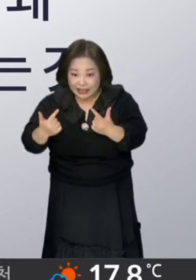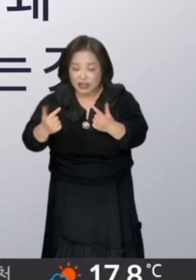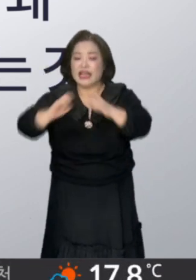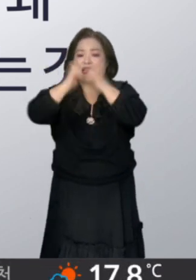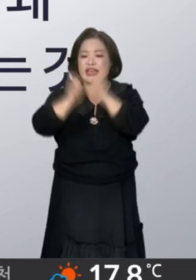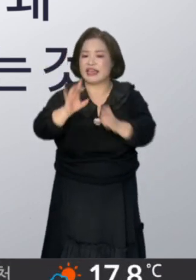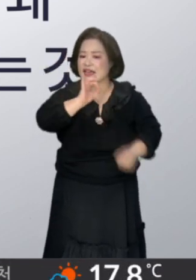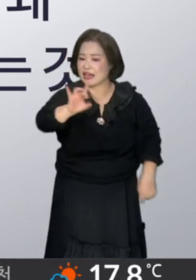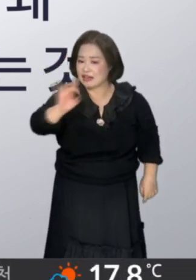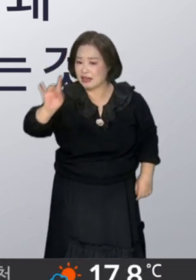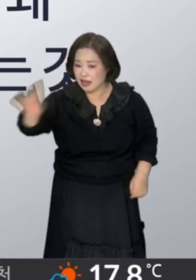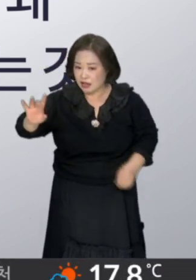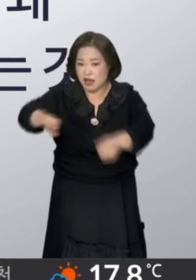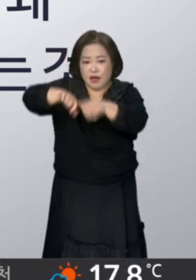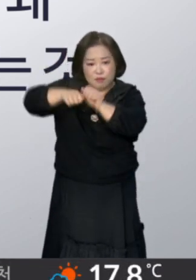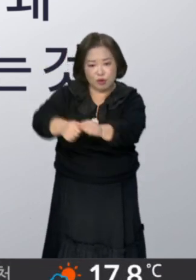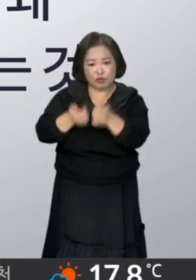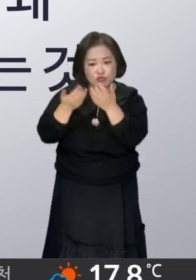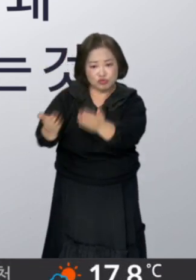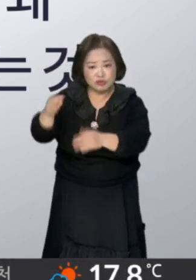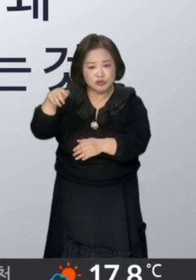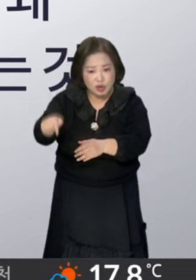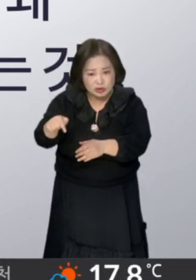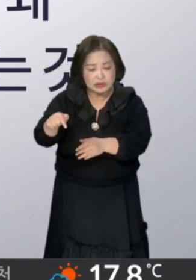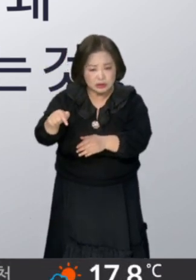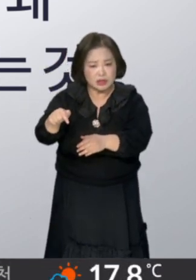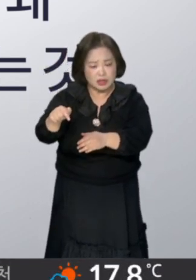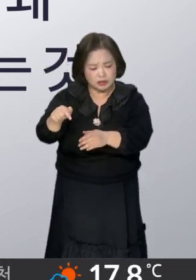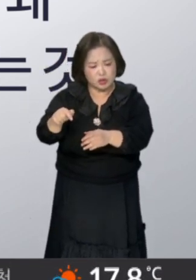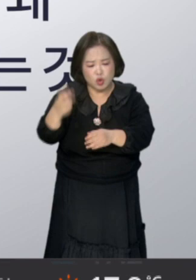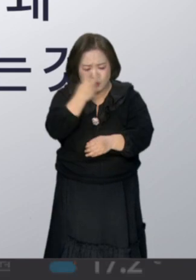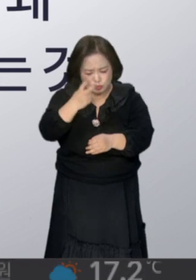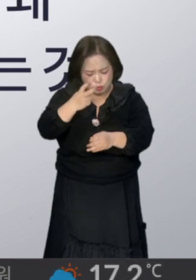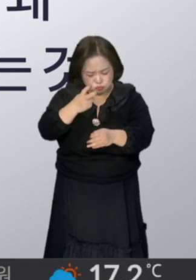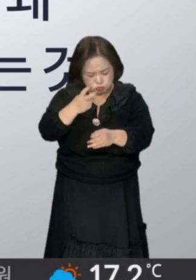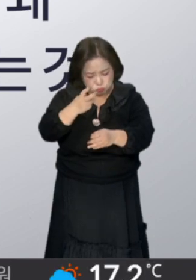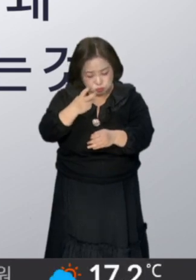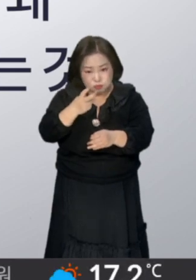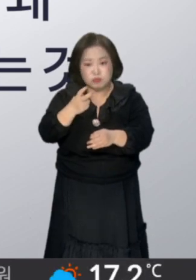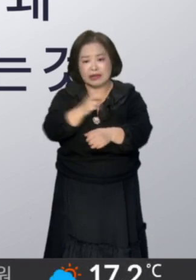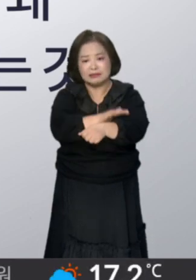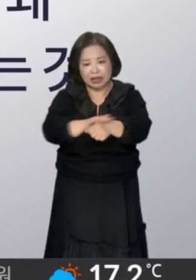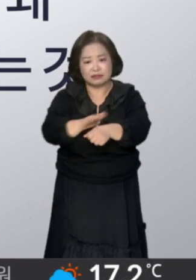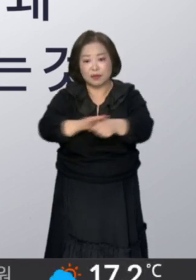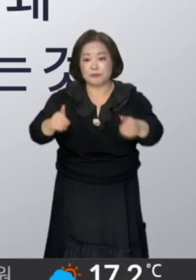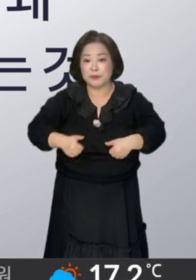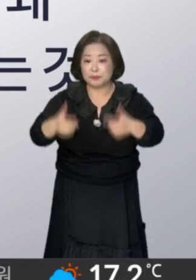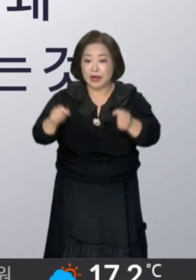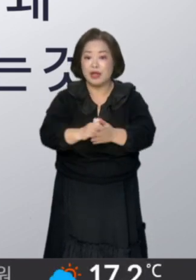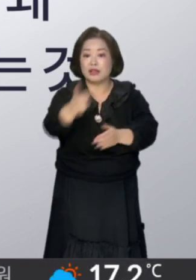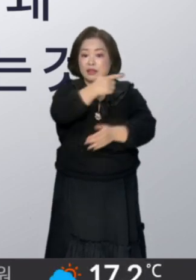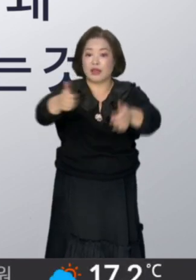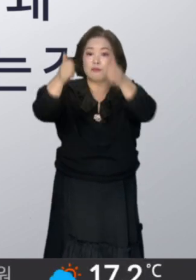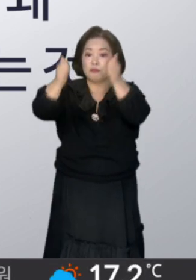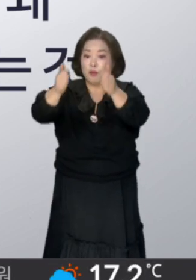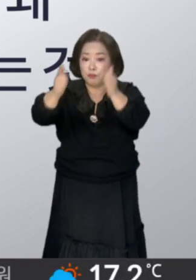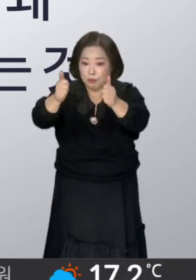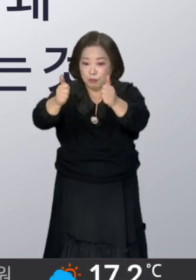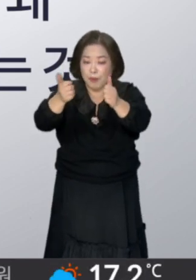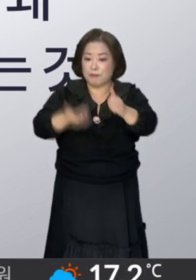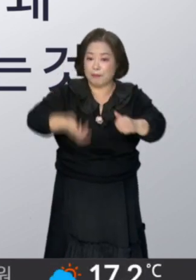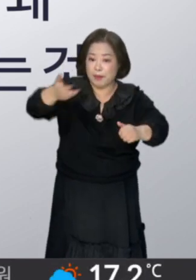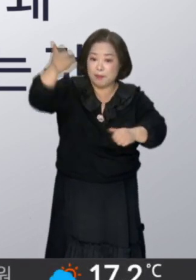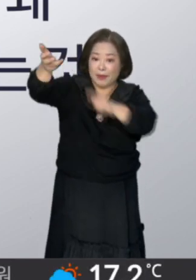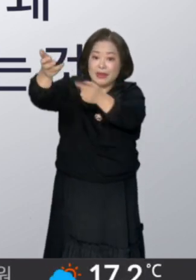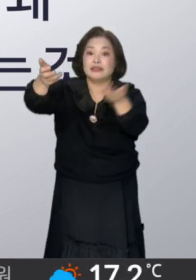개개인에게 형사 책임을 묻는 것에는 신중해야 한다고 지적했습니다. 검찰이 상고하면서 대법원 판단까지 받게 됐지만